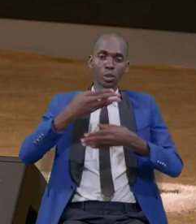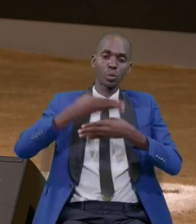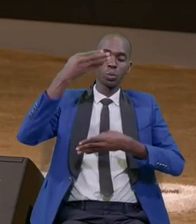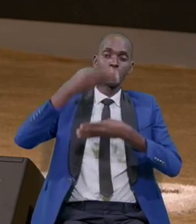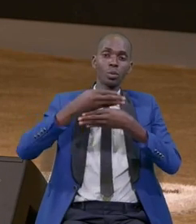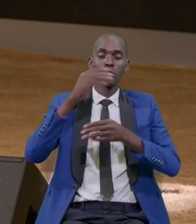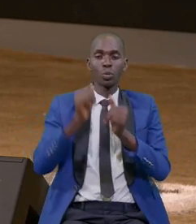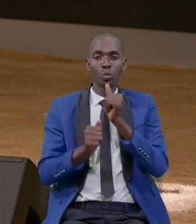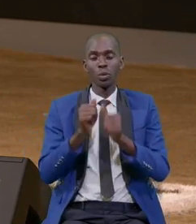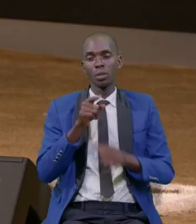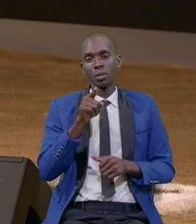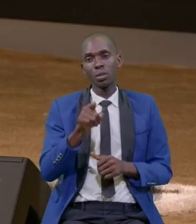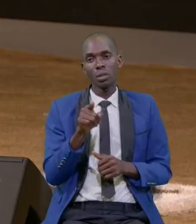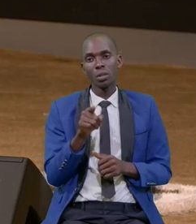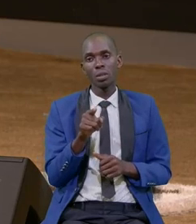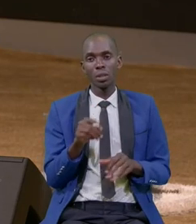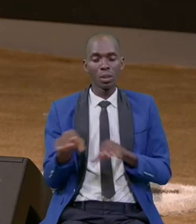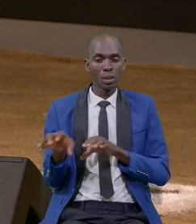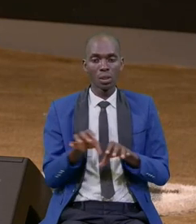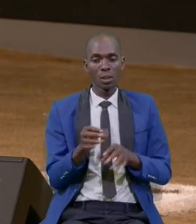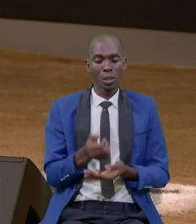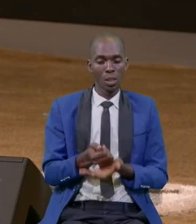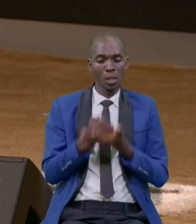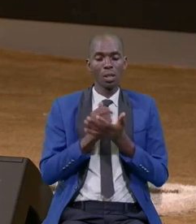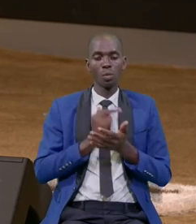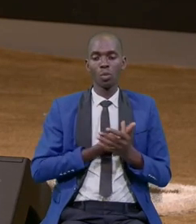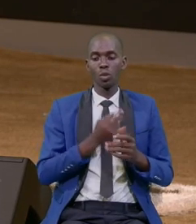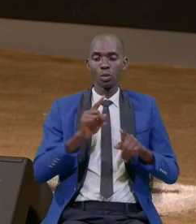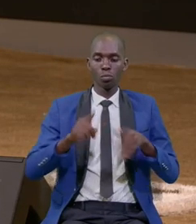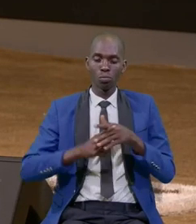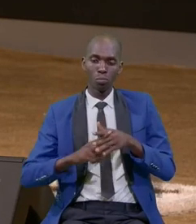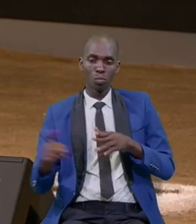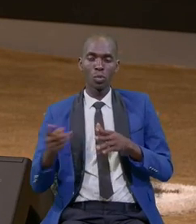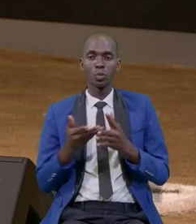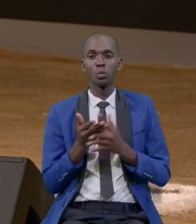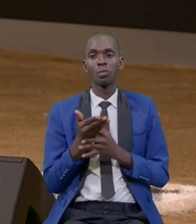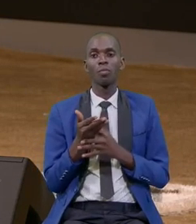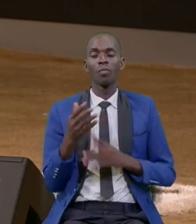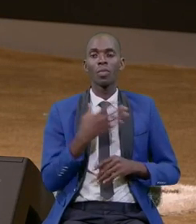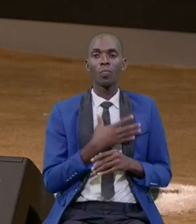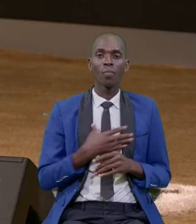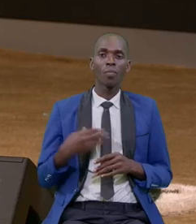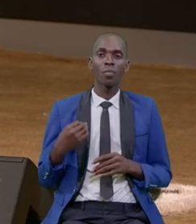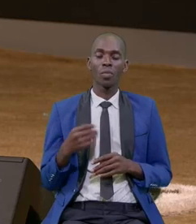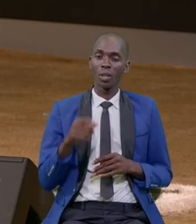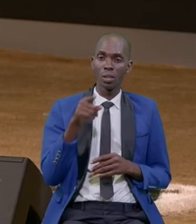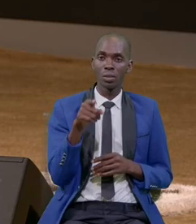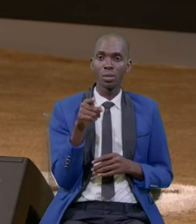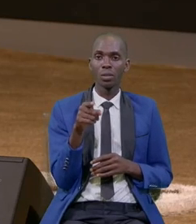fenêtre par laquelle tu nous fais descendre et